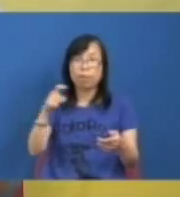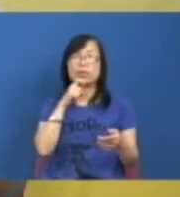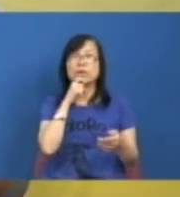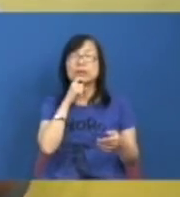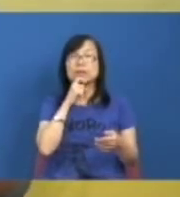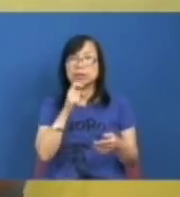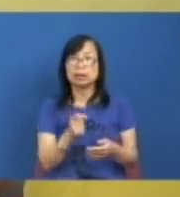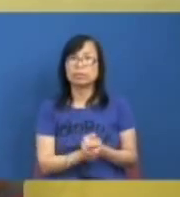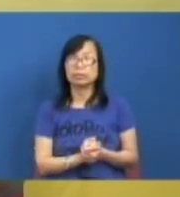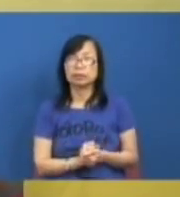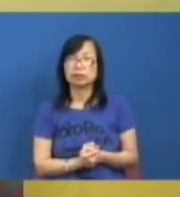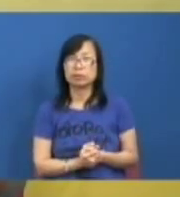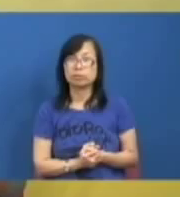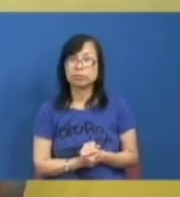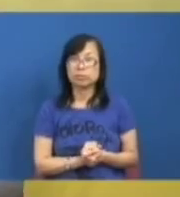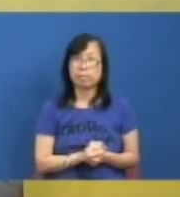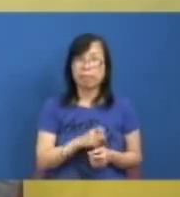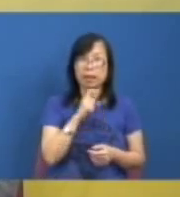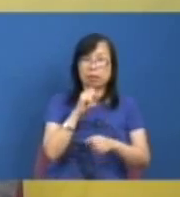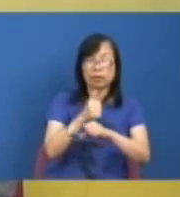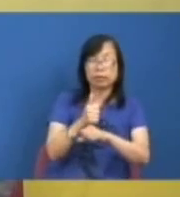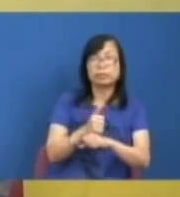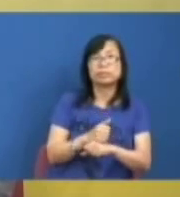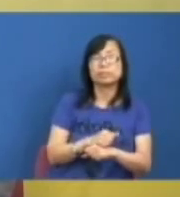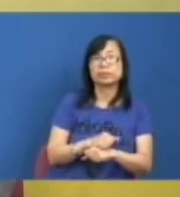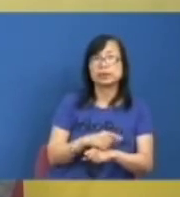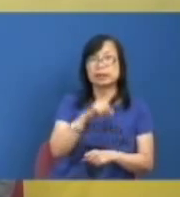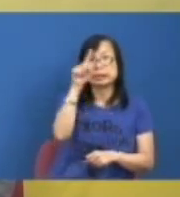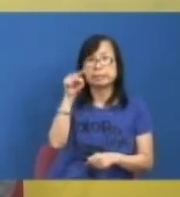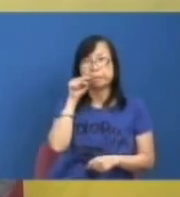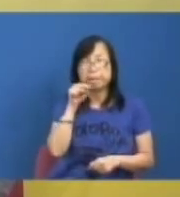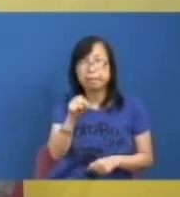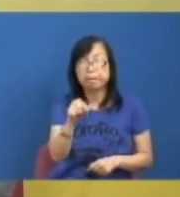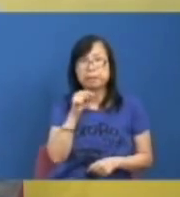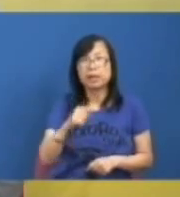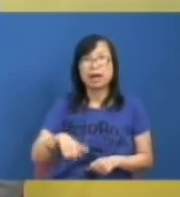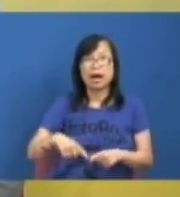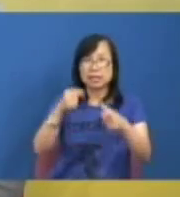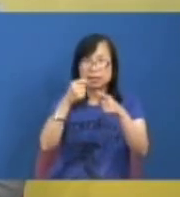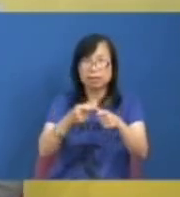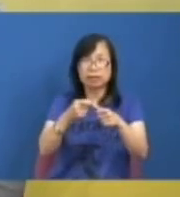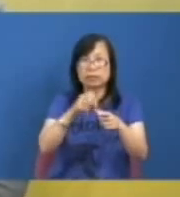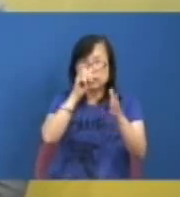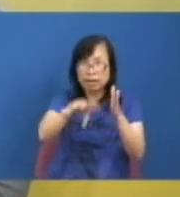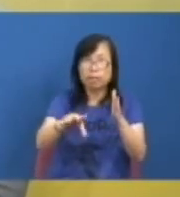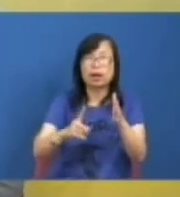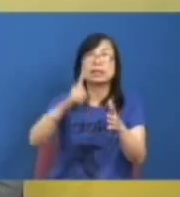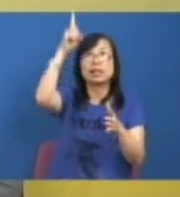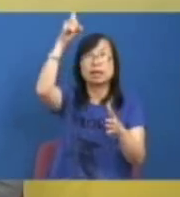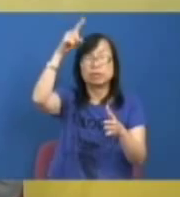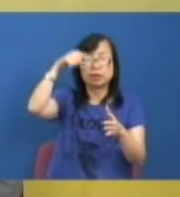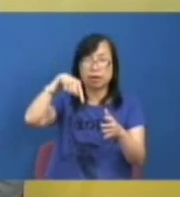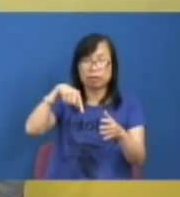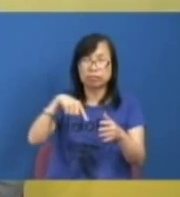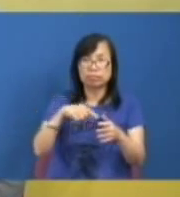入，咁呢啲咧亦都有機會會發生嘅喎。咁究竟係公家嘅地方滲啊，定係樓上邊個單位